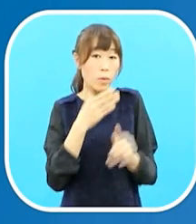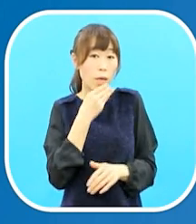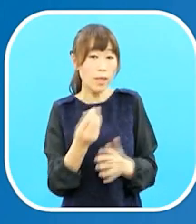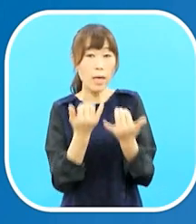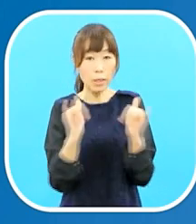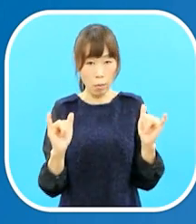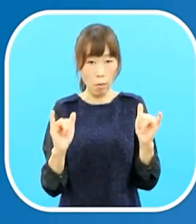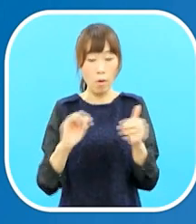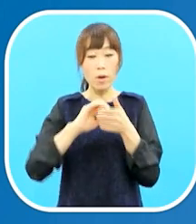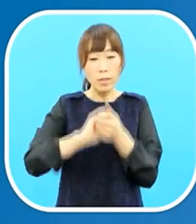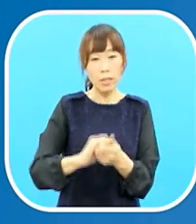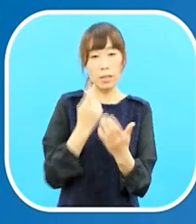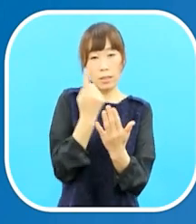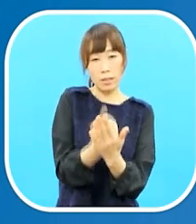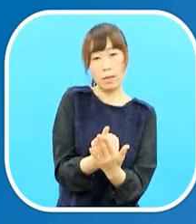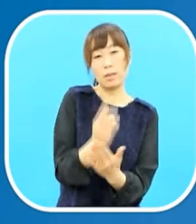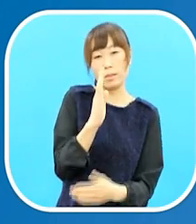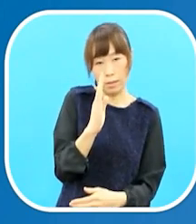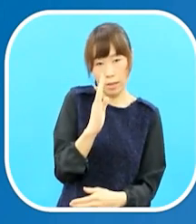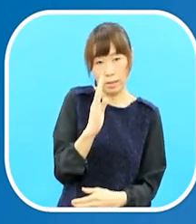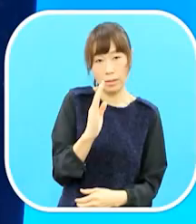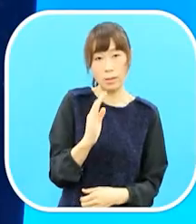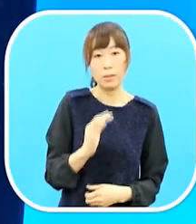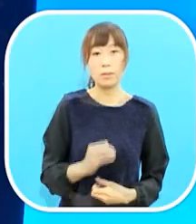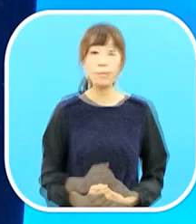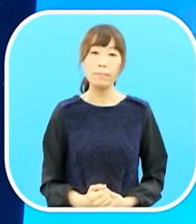討している方などぜひご参加ください。